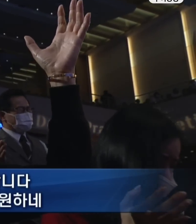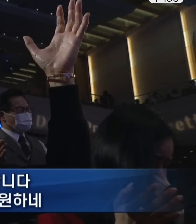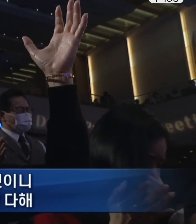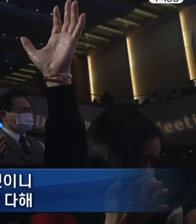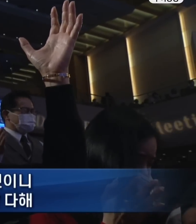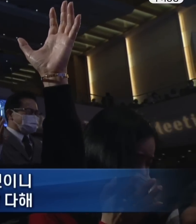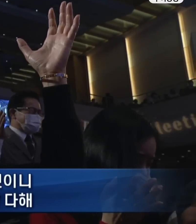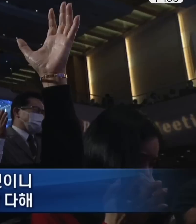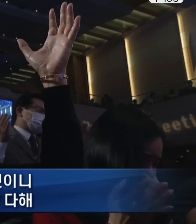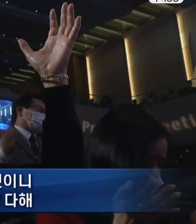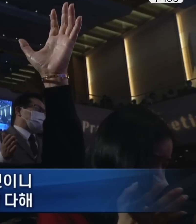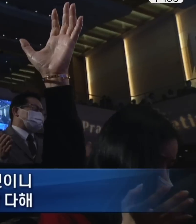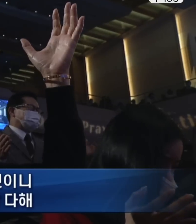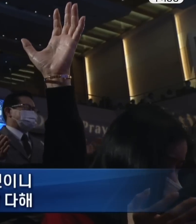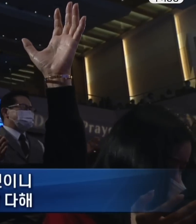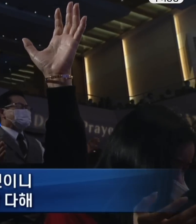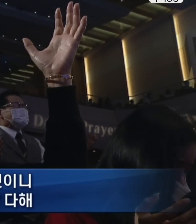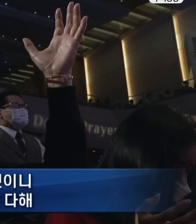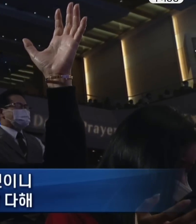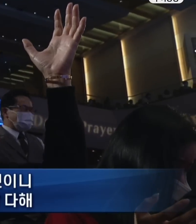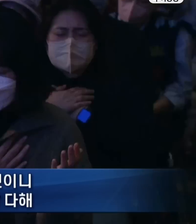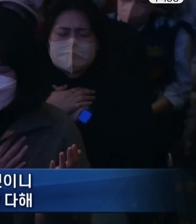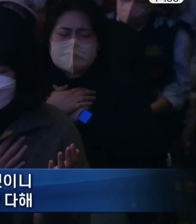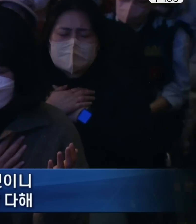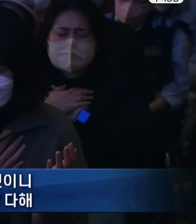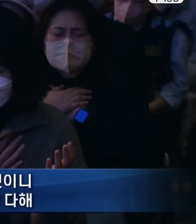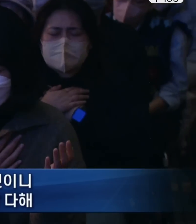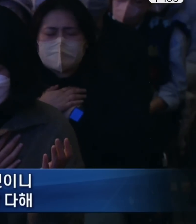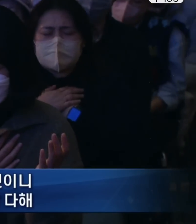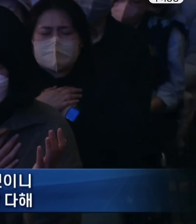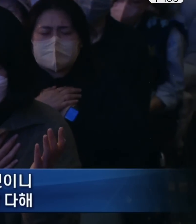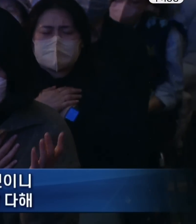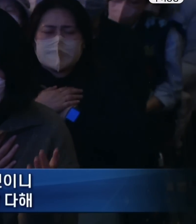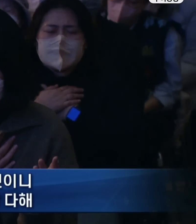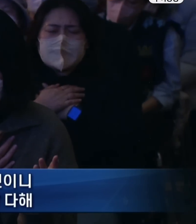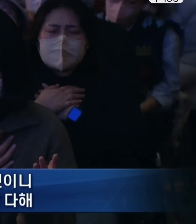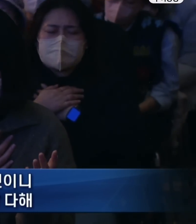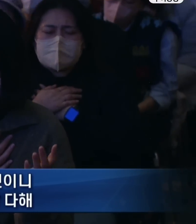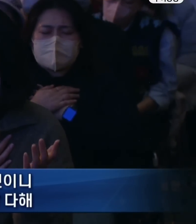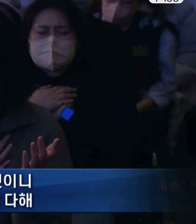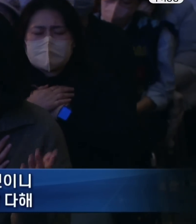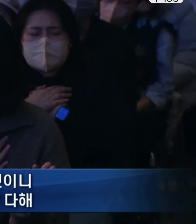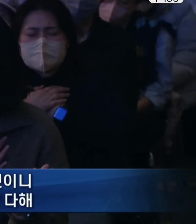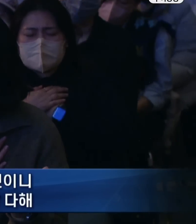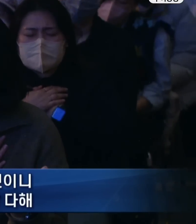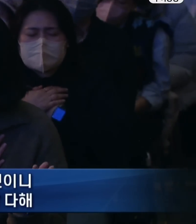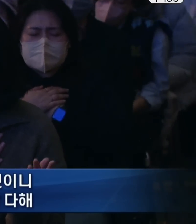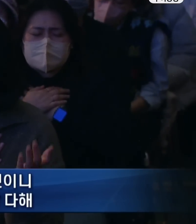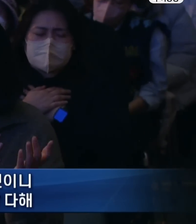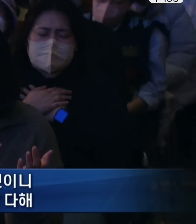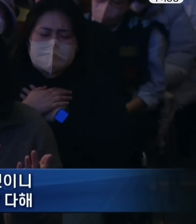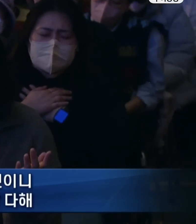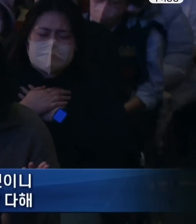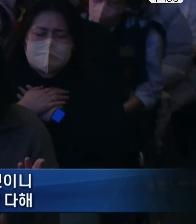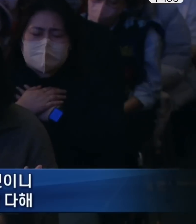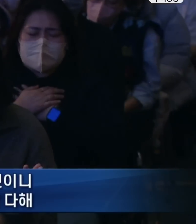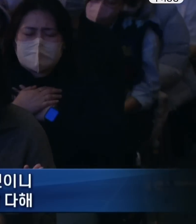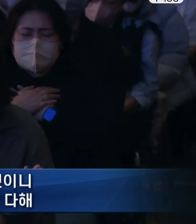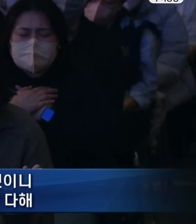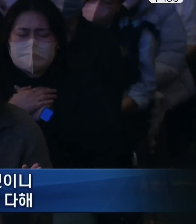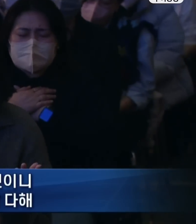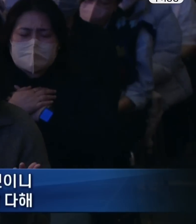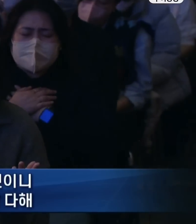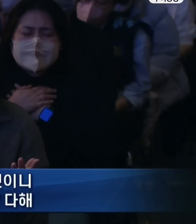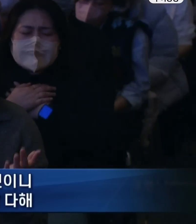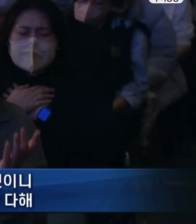하나님, 주님을 만나는 그 순간에 하나님의 주님 앞에 부끄러워하지 않도록 도와주시고 정말로